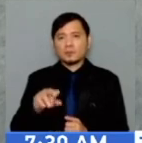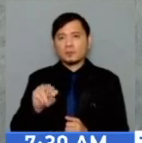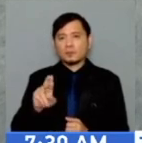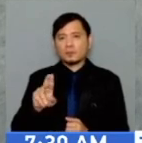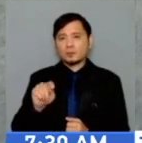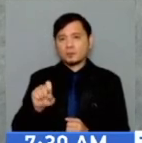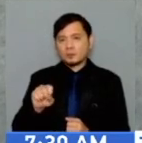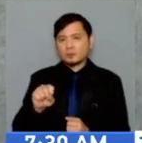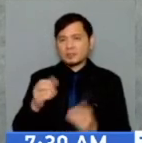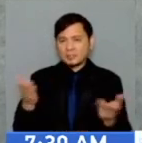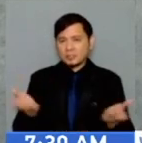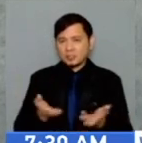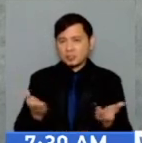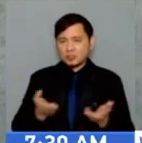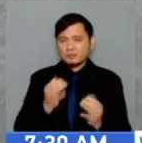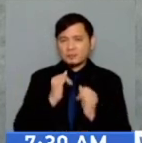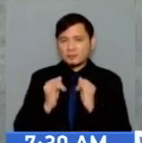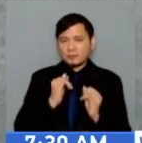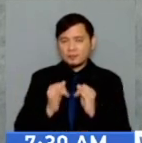ma'am.